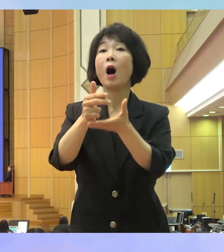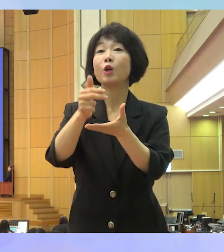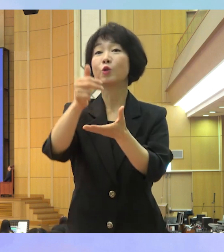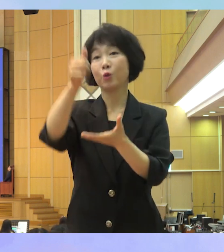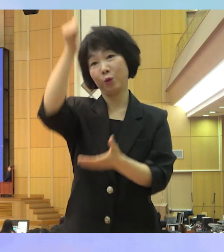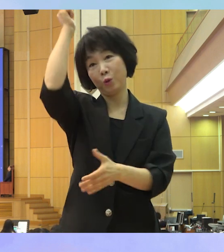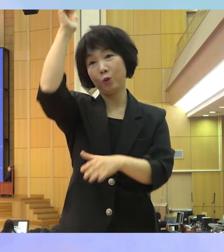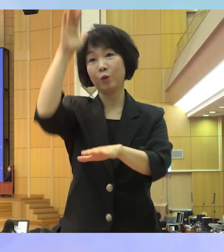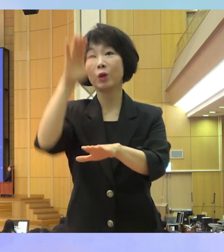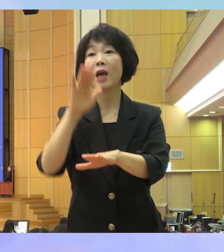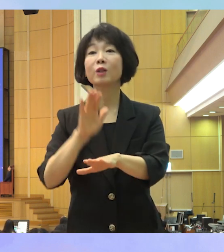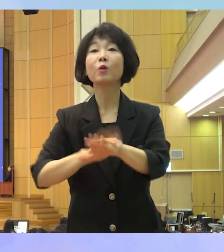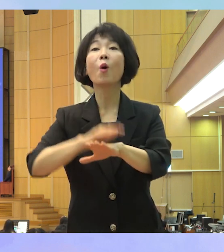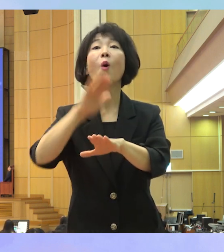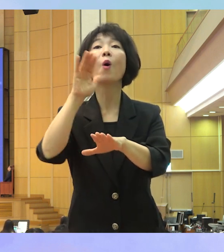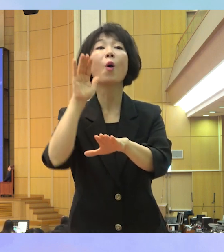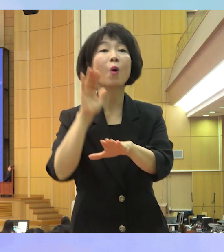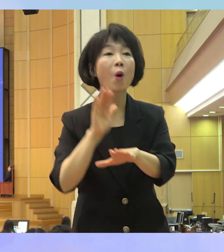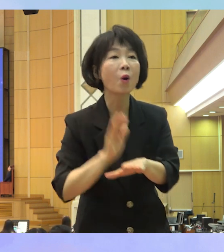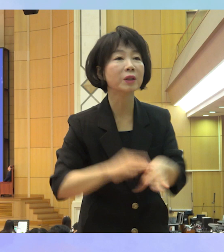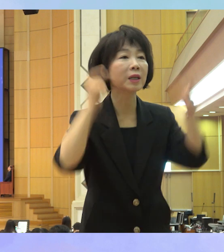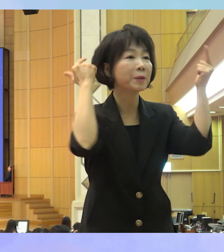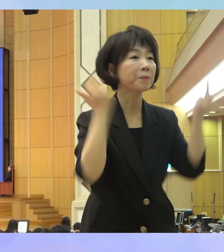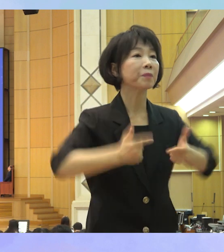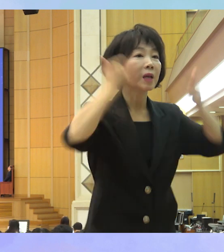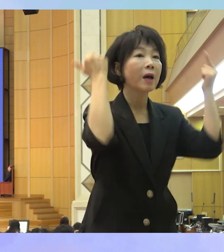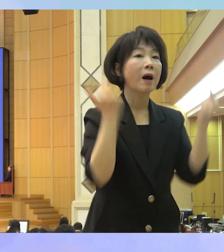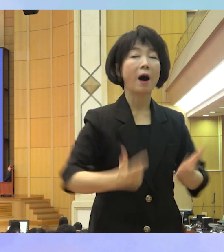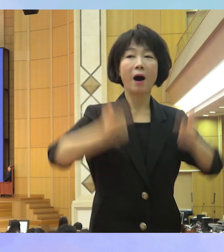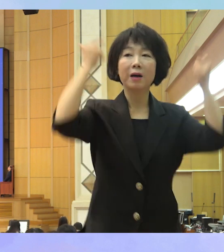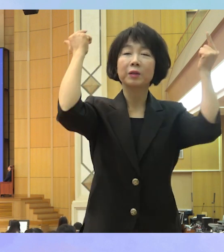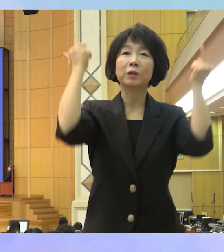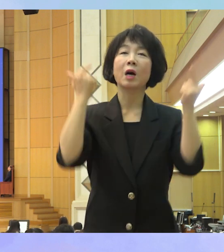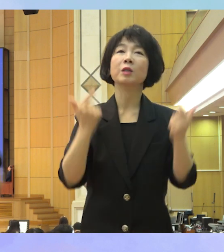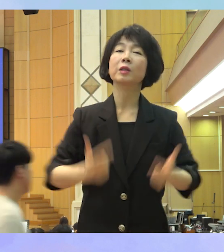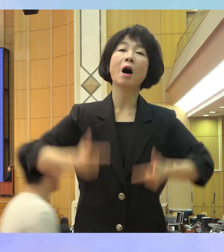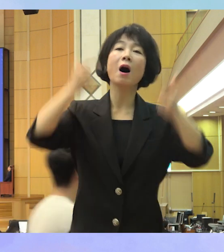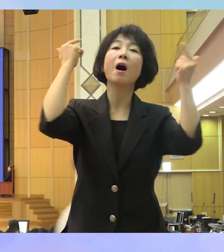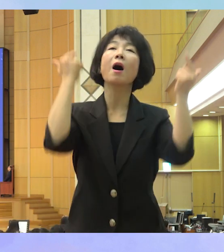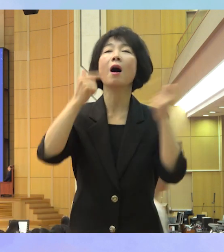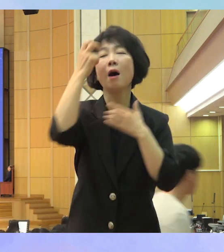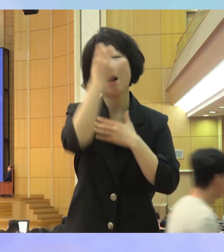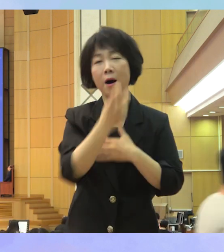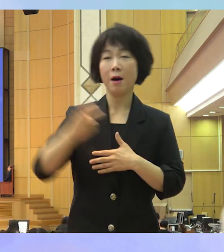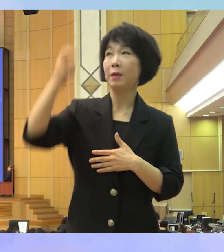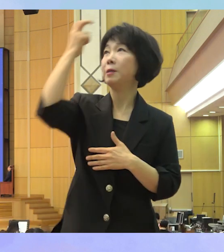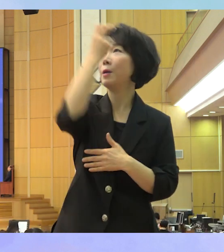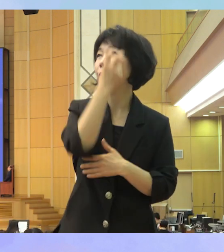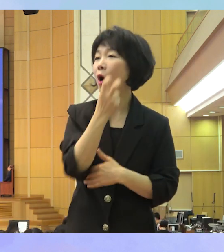자나깨나 주의 손이 항상